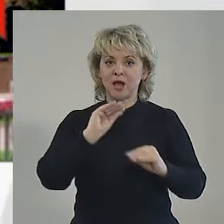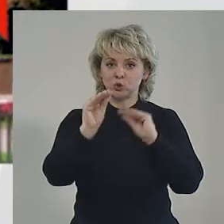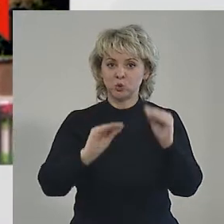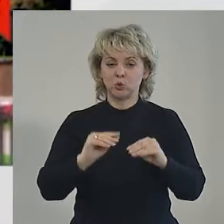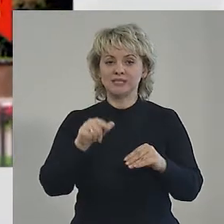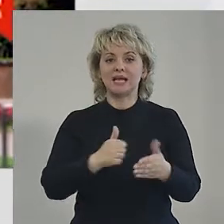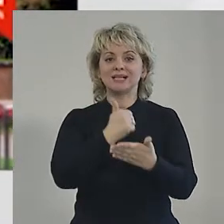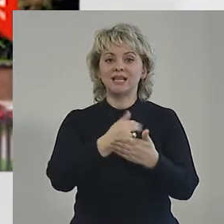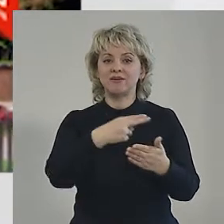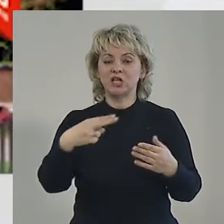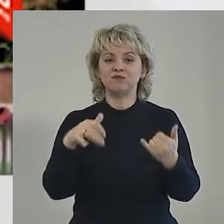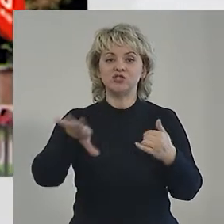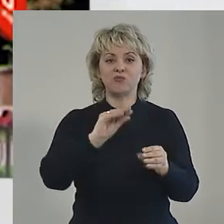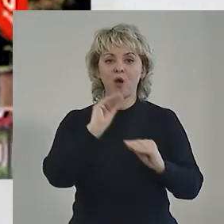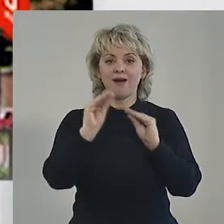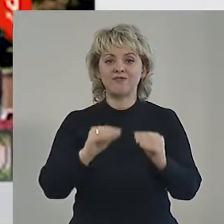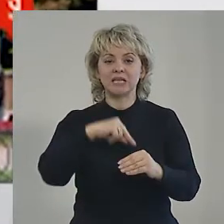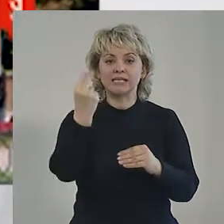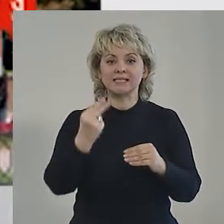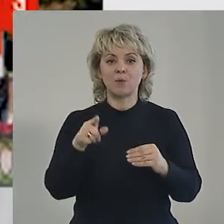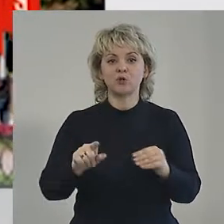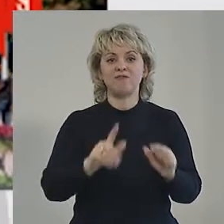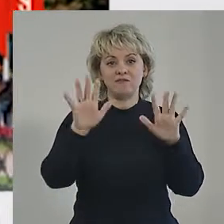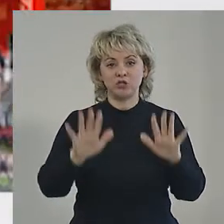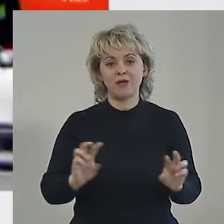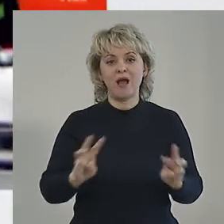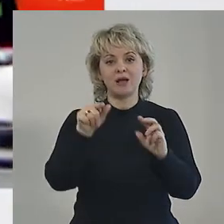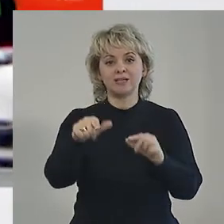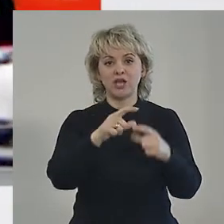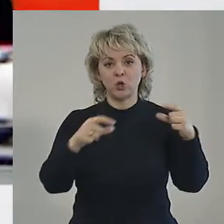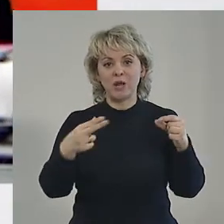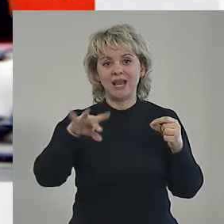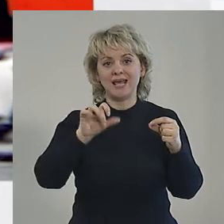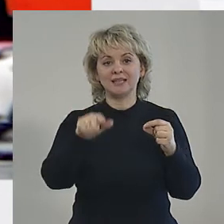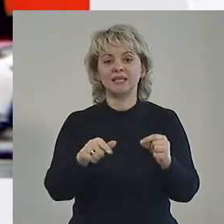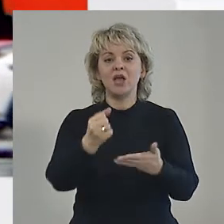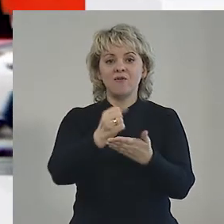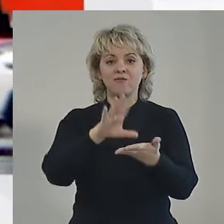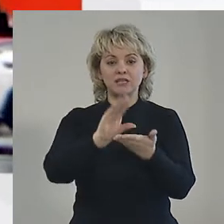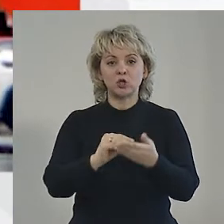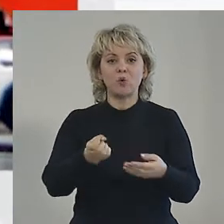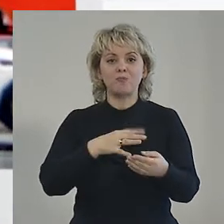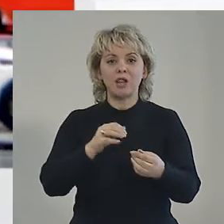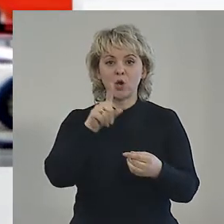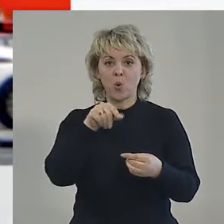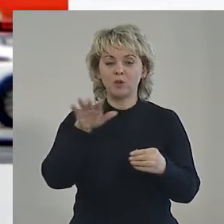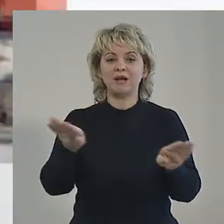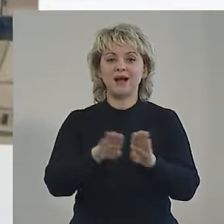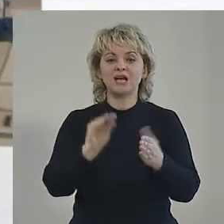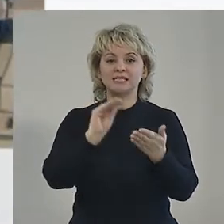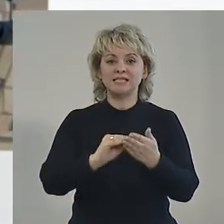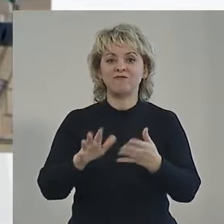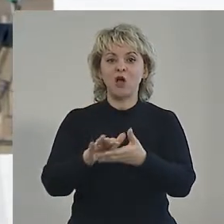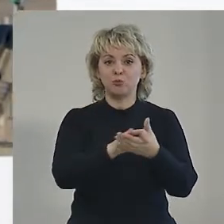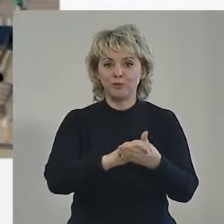конструкции. Главные темы всего оформления – изображение вечного огня, георгиевские ленты, архивные фотографии, белые голуби как символ мира